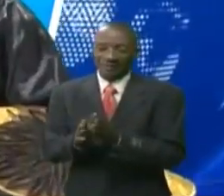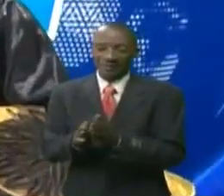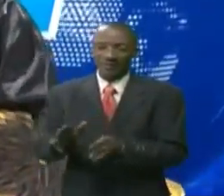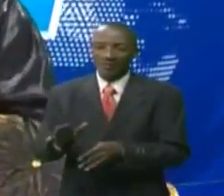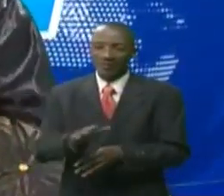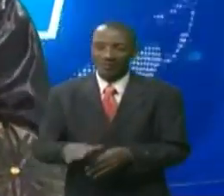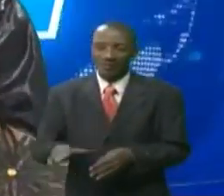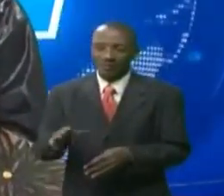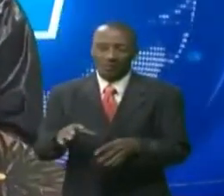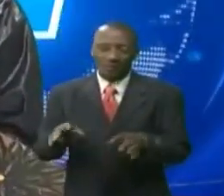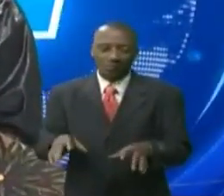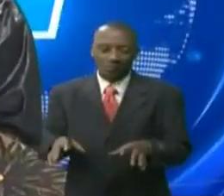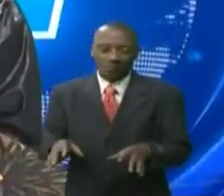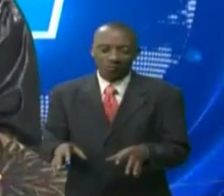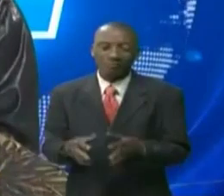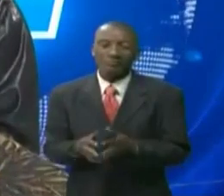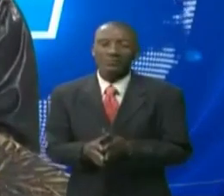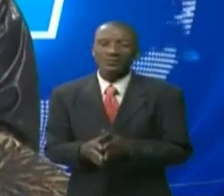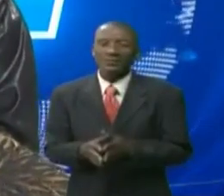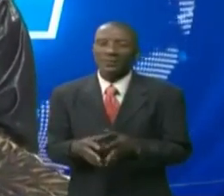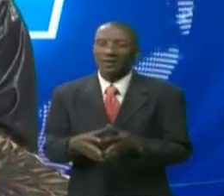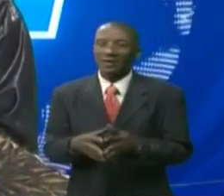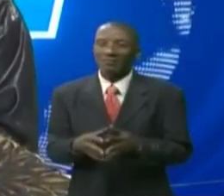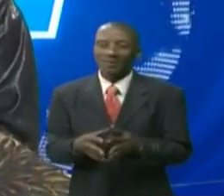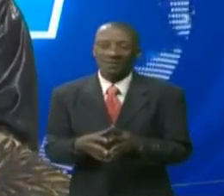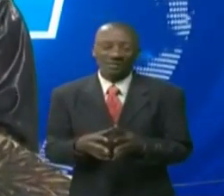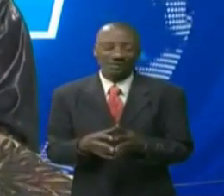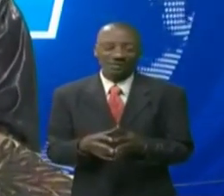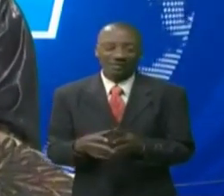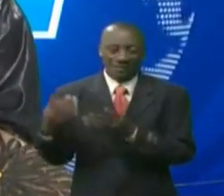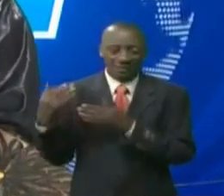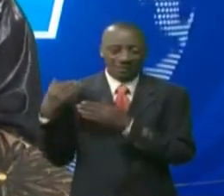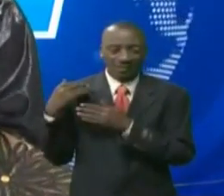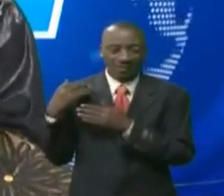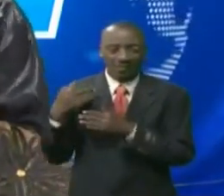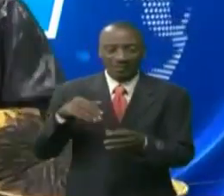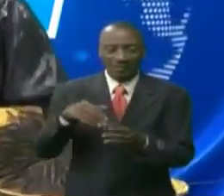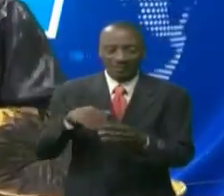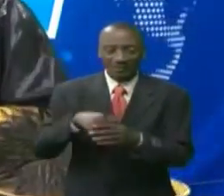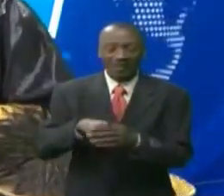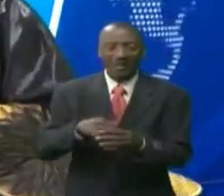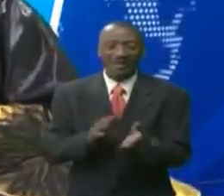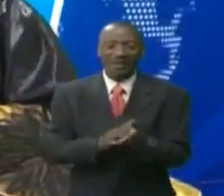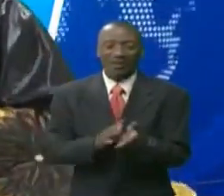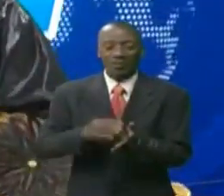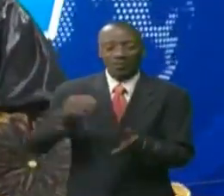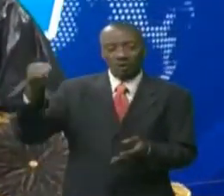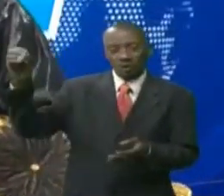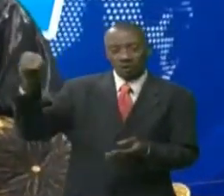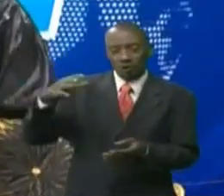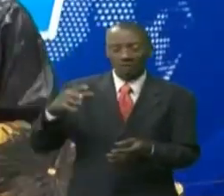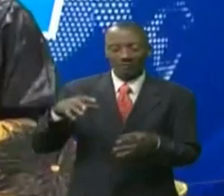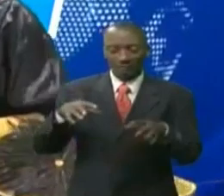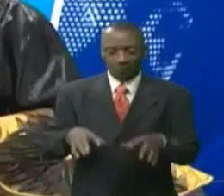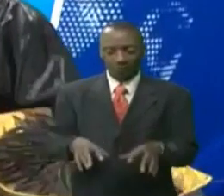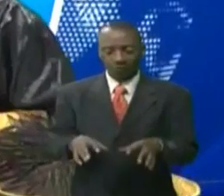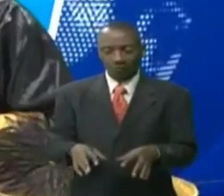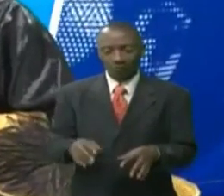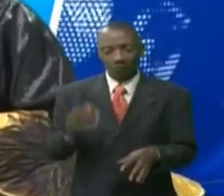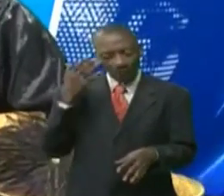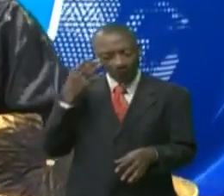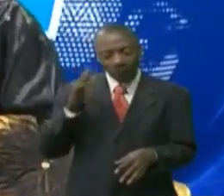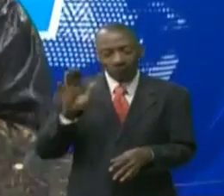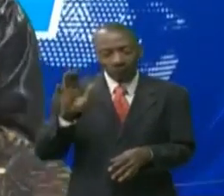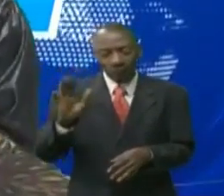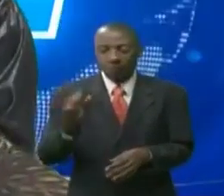mercredi le directeur général de l'Institut géographique du Congo sur le fonctionnement de l'IGC il a été constaté